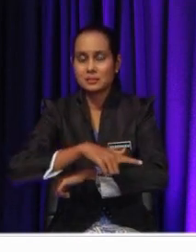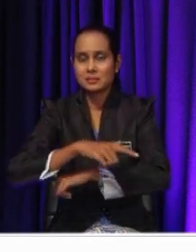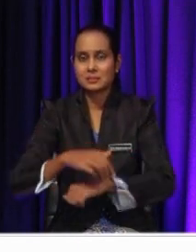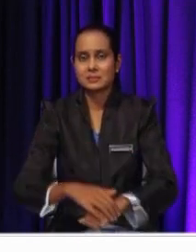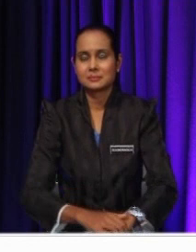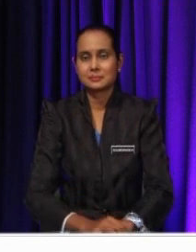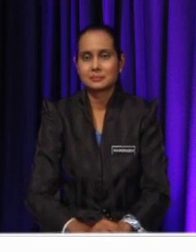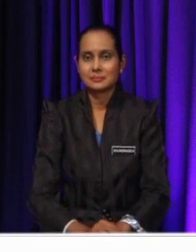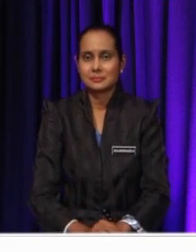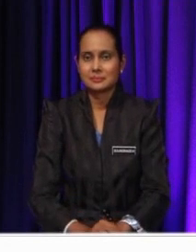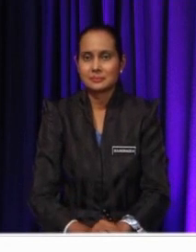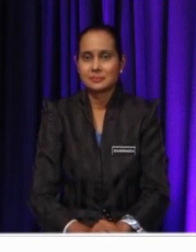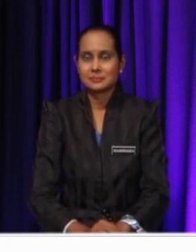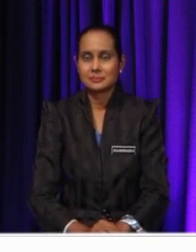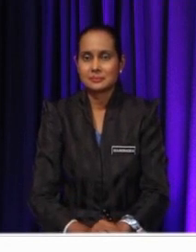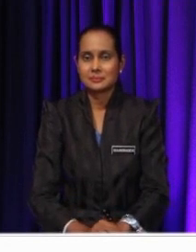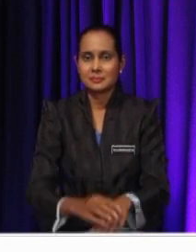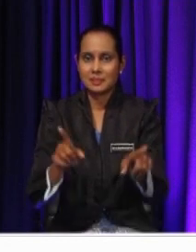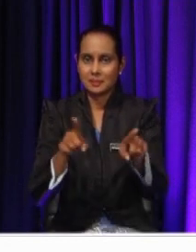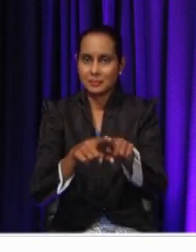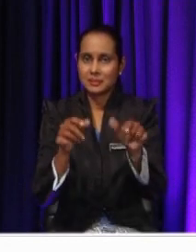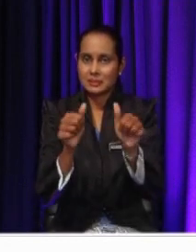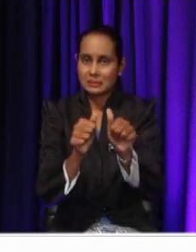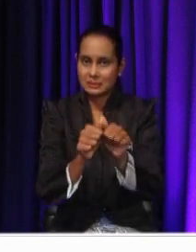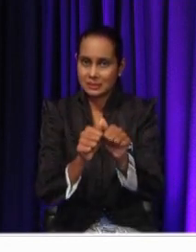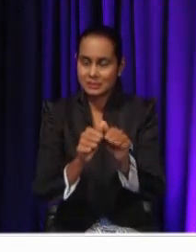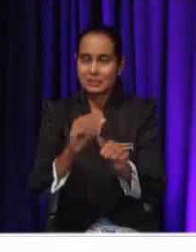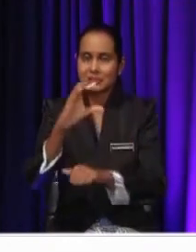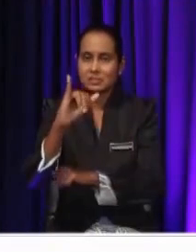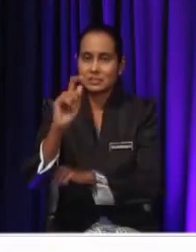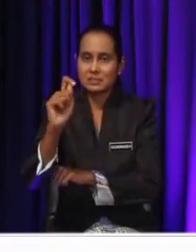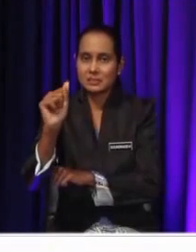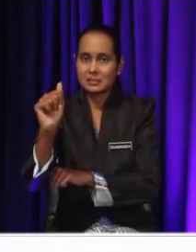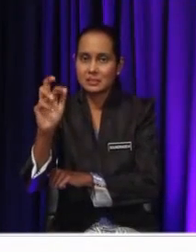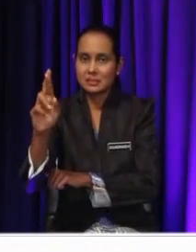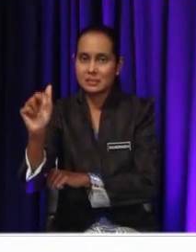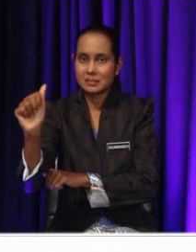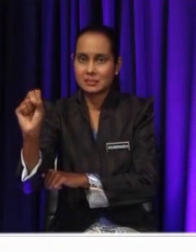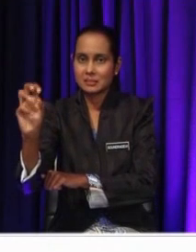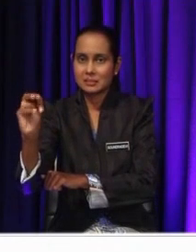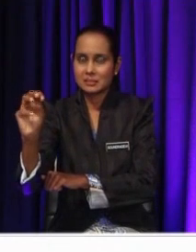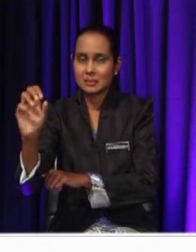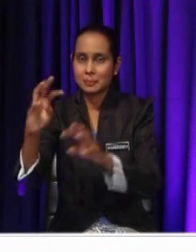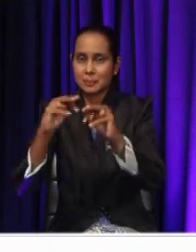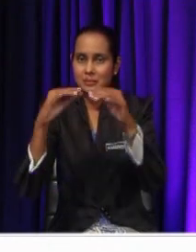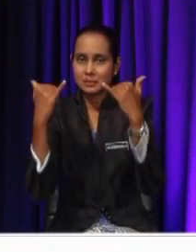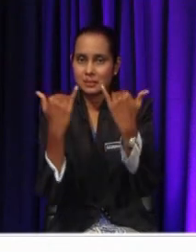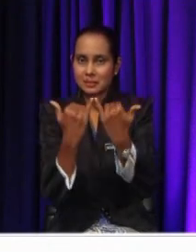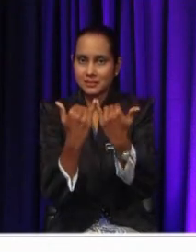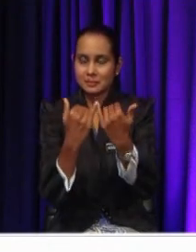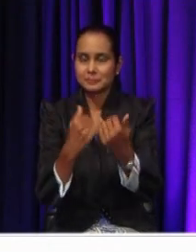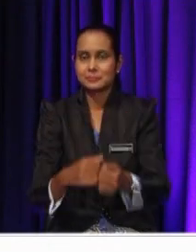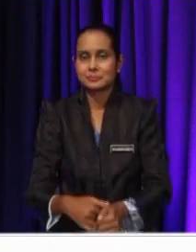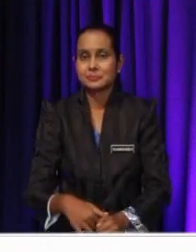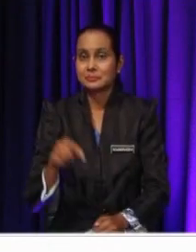dominan dan serasi dengan cita rasa masyarakat Malaysia seterusnya calon perlulah menghasilkan karya